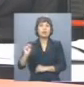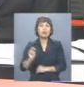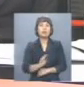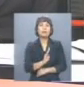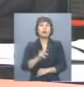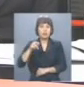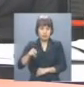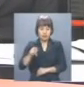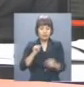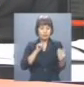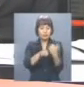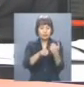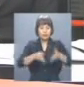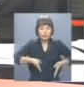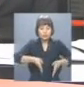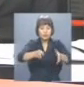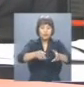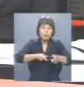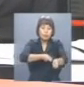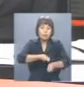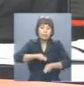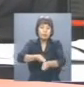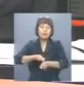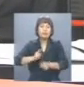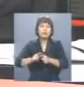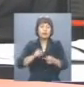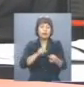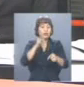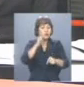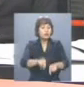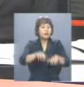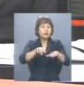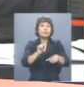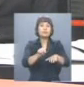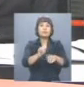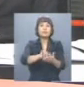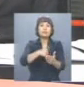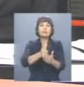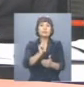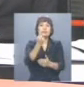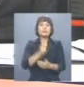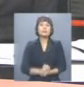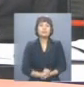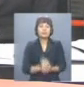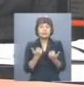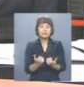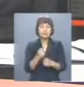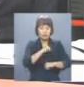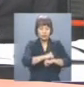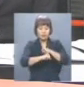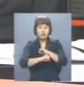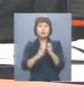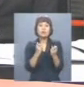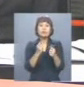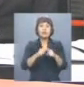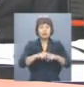ฟื้นฟูถนนย่านสำคัญที่ถูกน้ำท่วมไปในจุดนั้นนะคะซึ่งขณะนี้ปัญหาที่พบคือเรื่องของกระสอบทรายจำนวนมากที่ขณะนี้ไม่